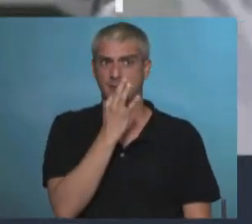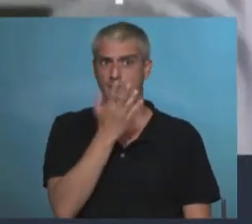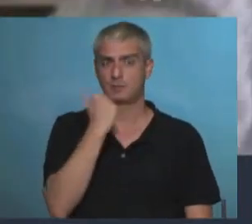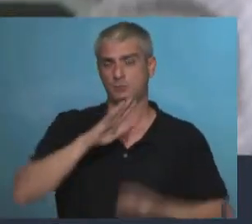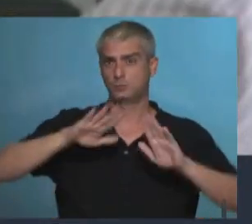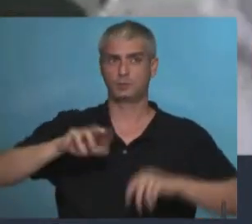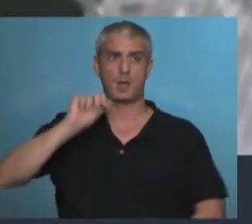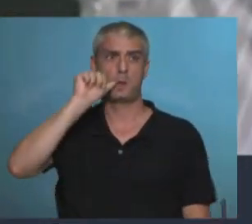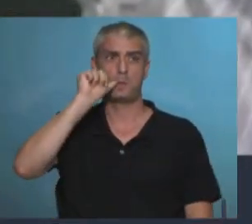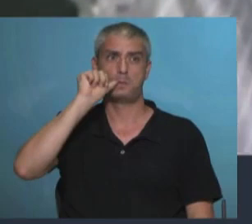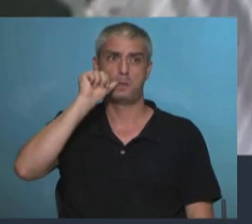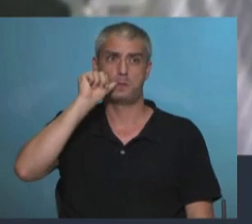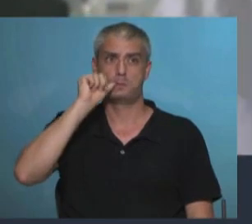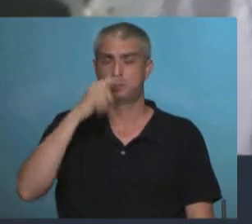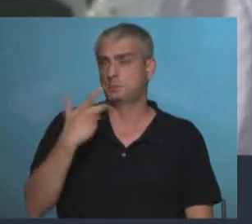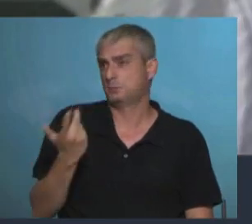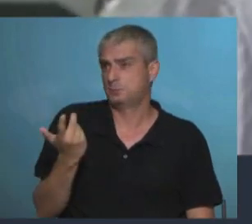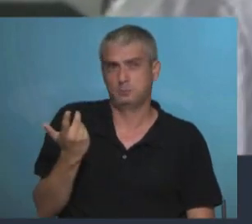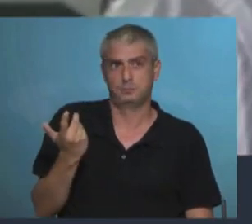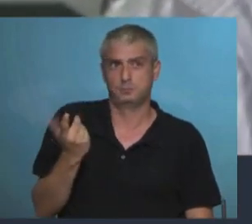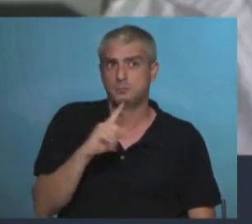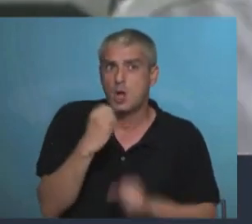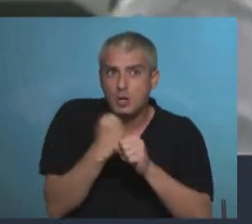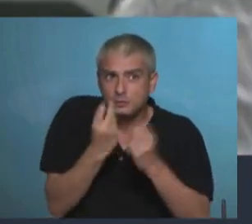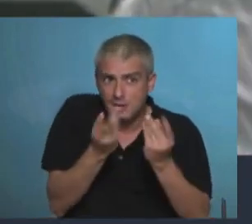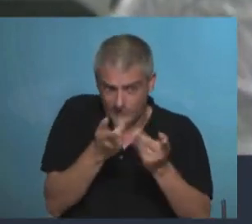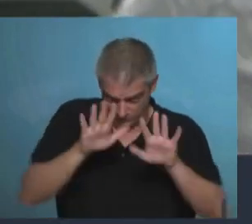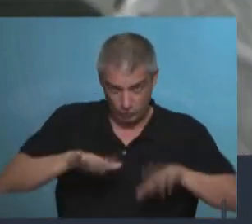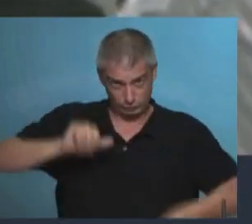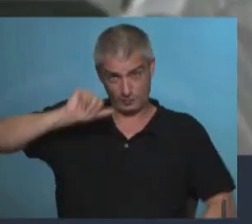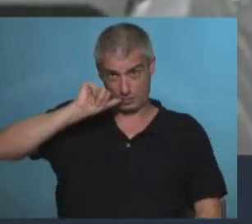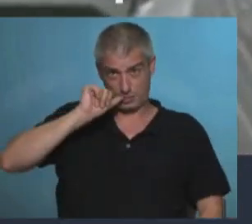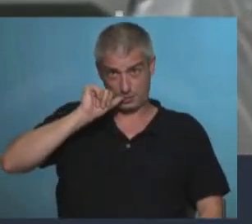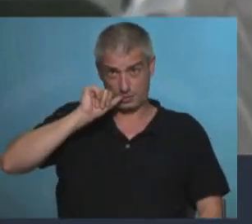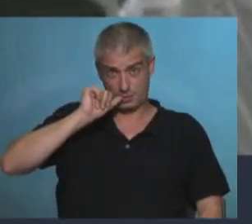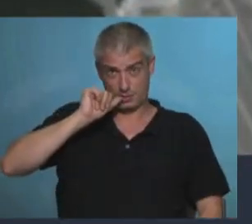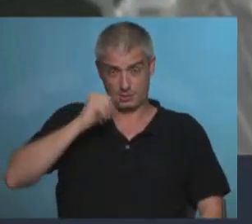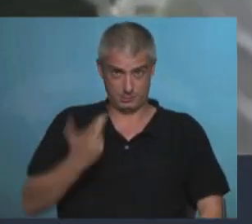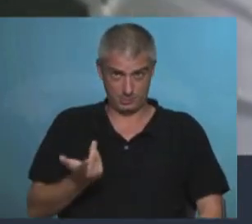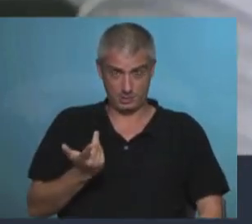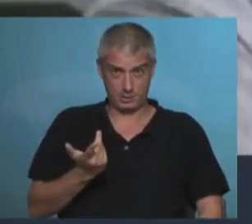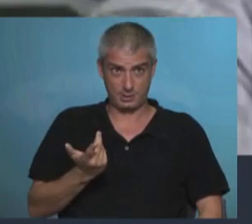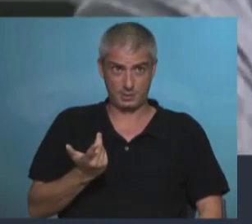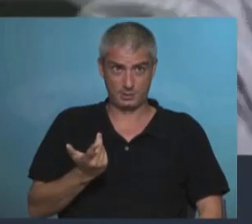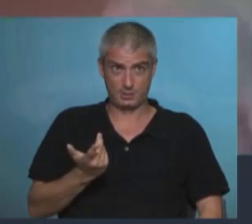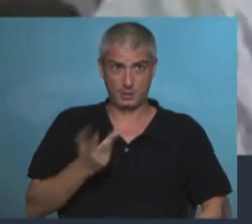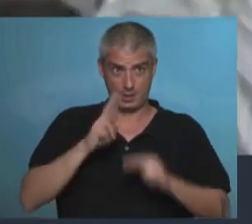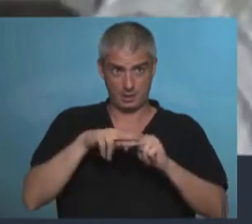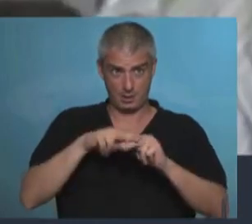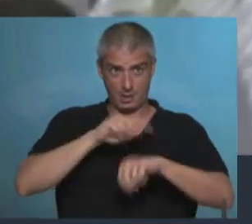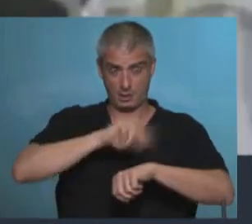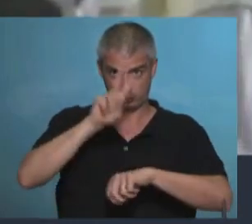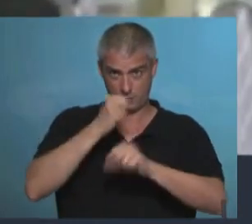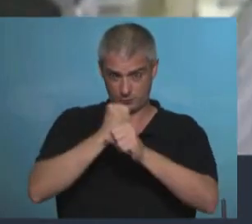יושבים נרגילה, כל מי שעושה דבר כזה הוא יושב מתחת נרגילה, אחר כך אחרי שעתיים